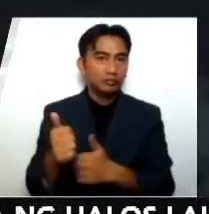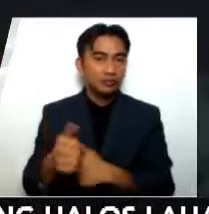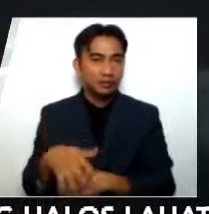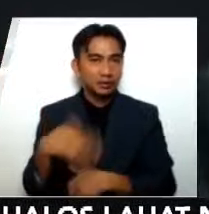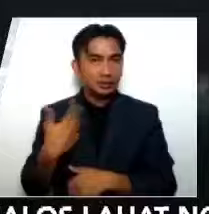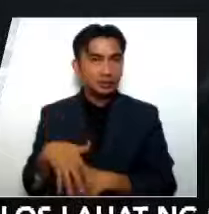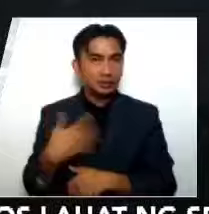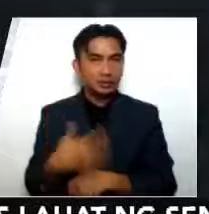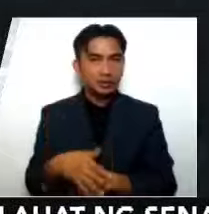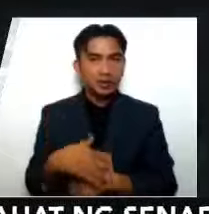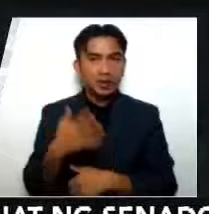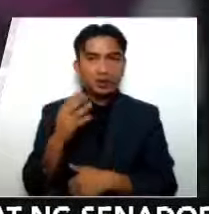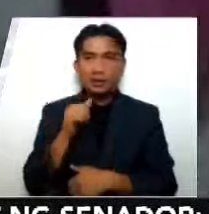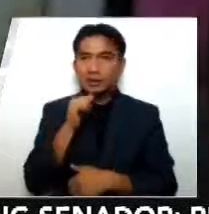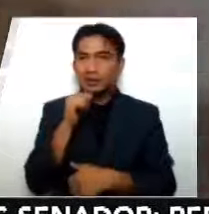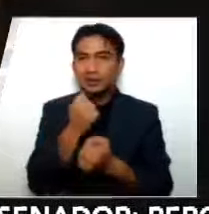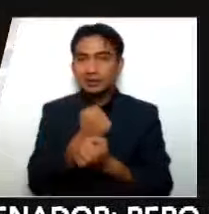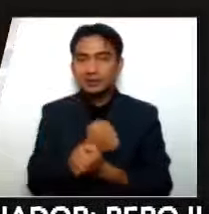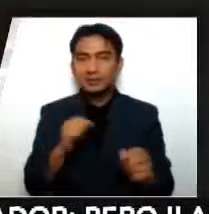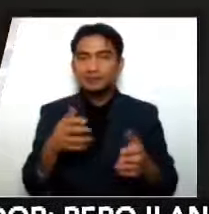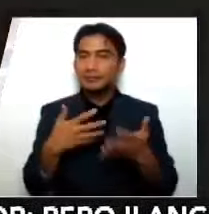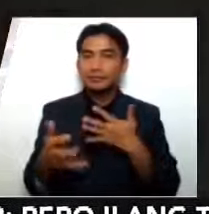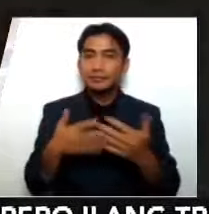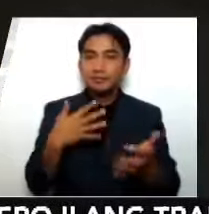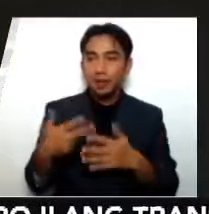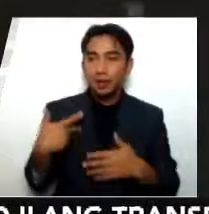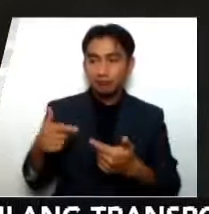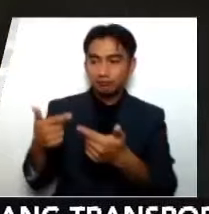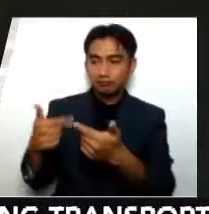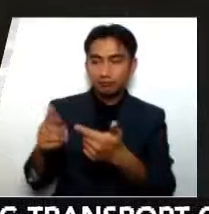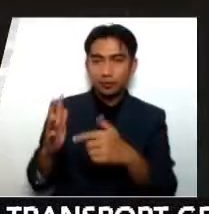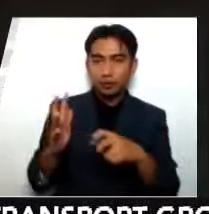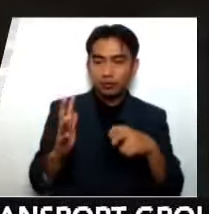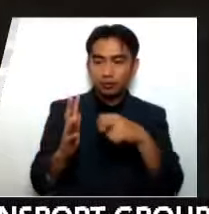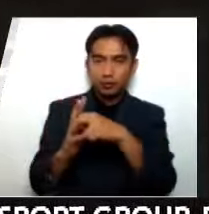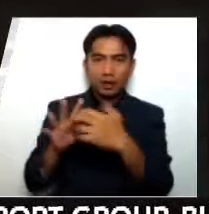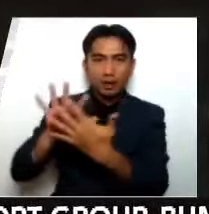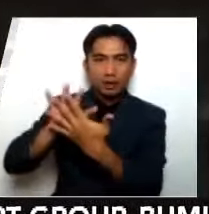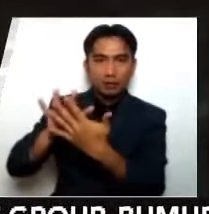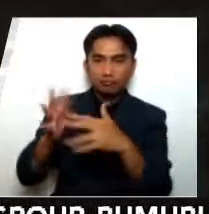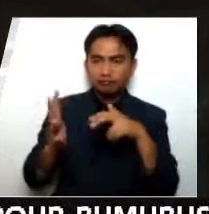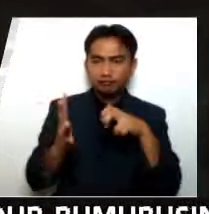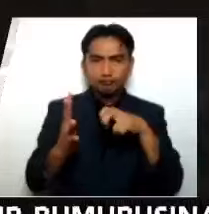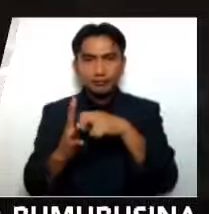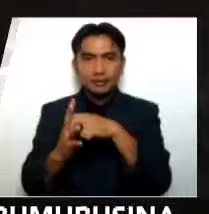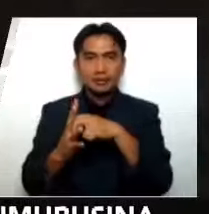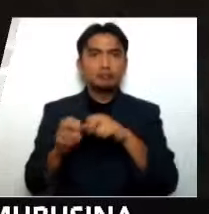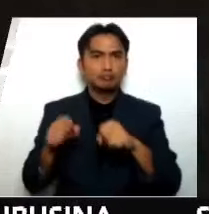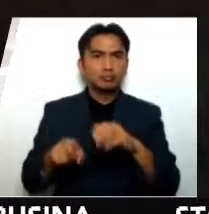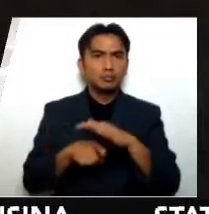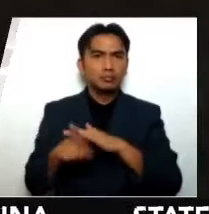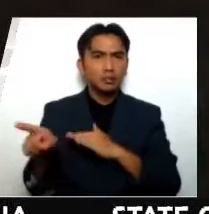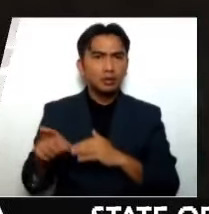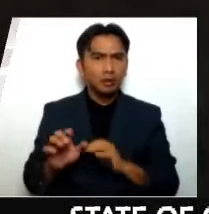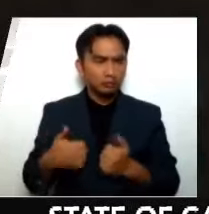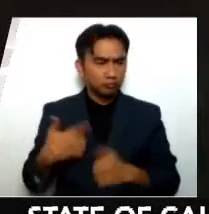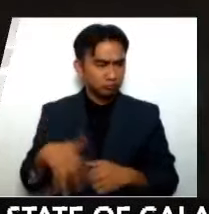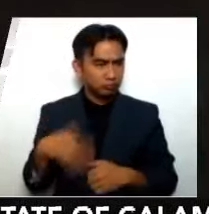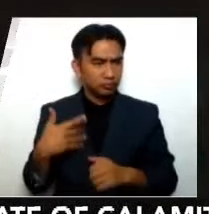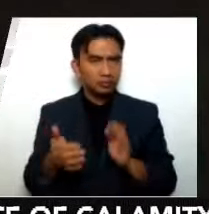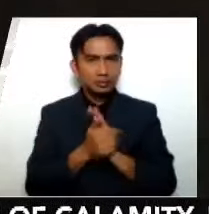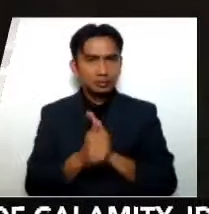Kahit lagyan ng screen ang butas ng gate, magaling pumuslit si Liit. Ewan ko, sobrang galing nito eh. Kaya pa rin